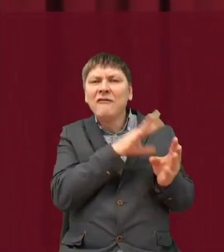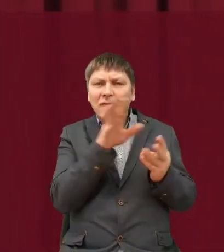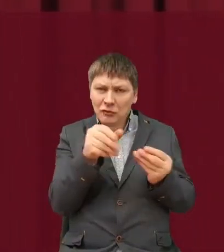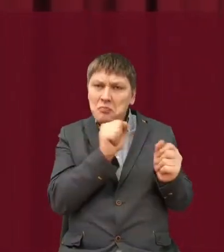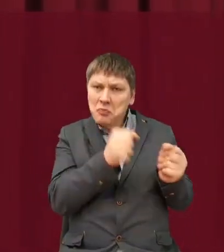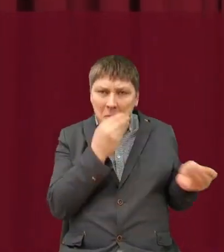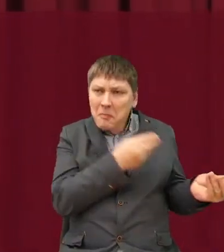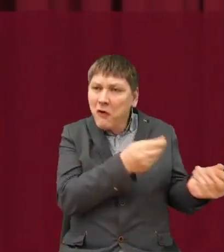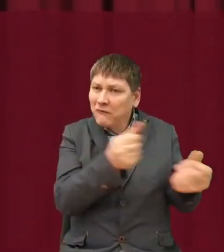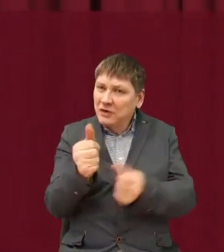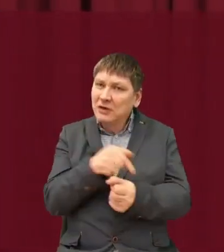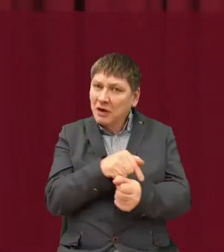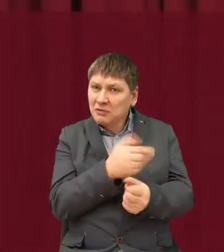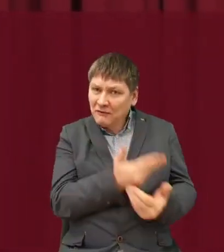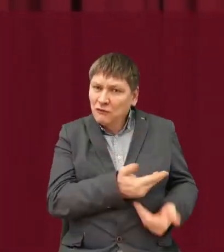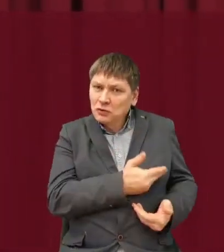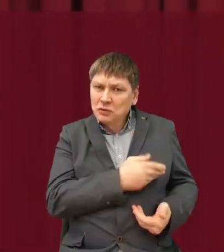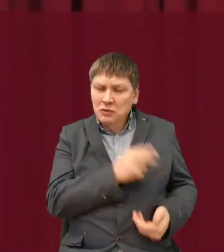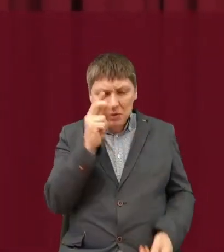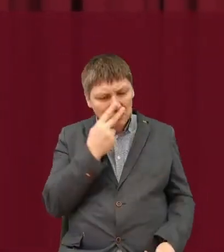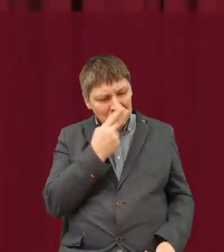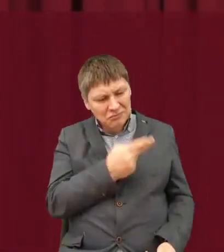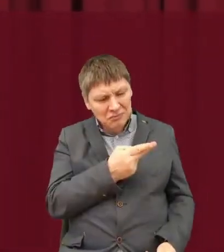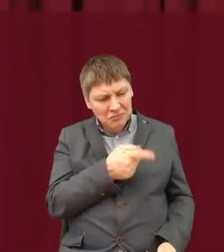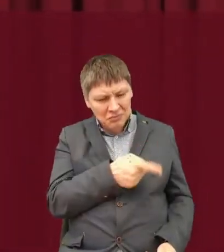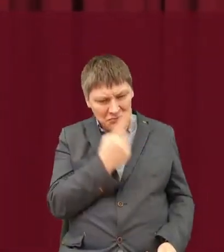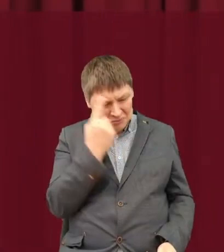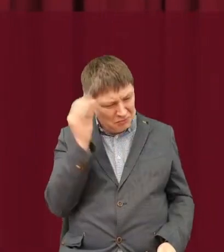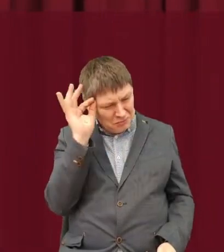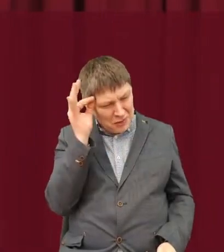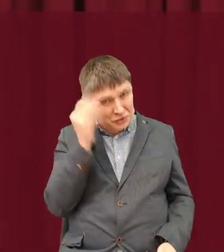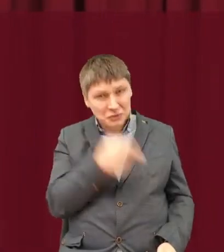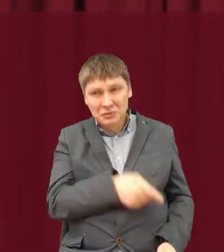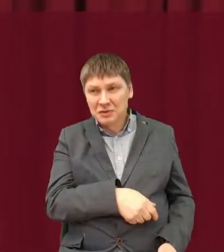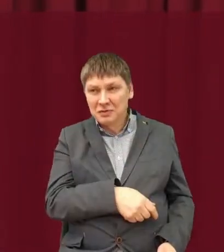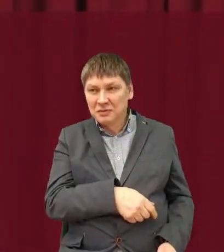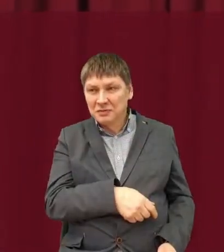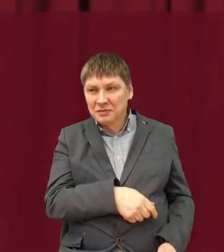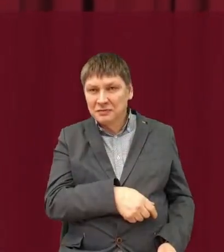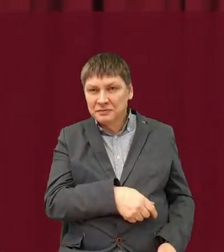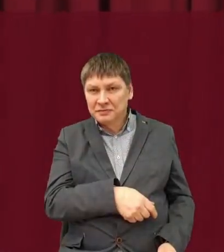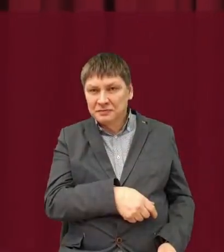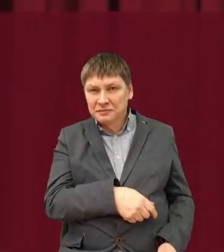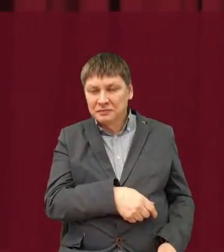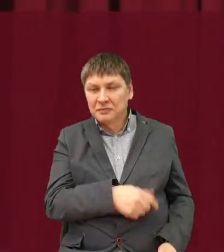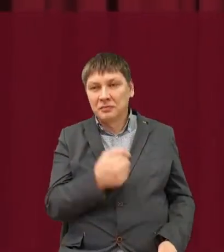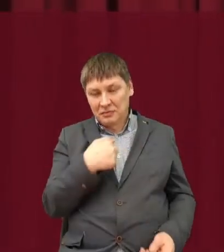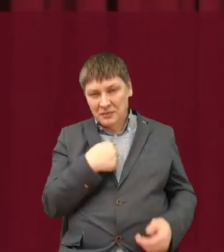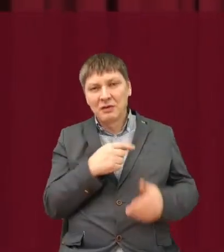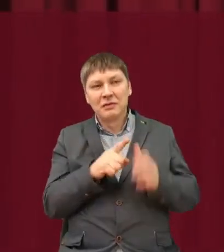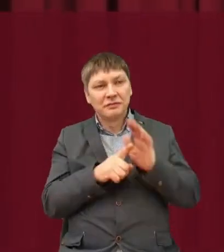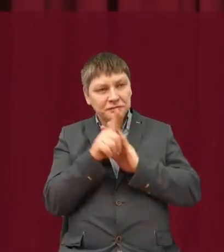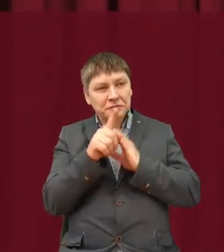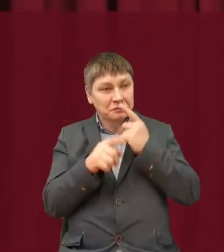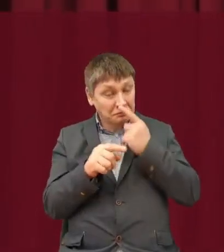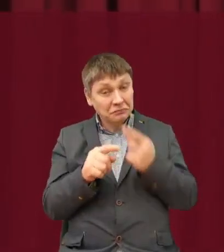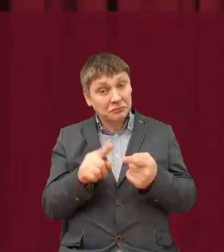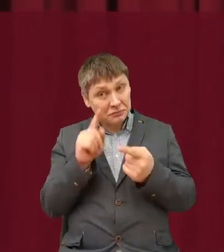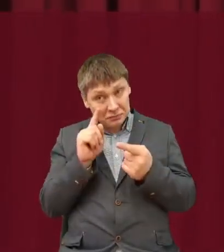и Бог смотря на это говорит безумным я сознательно начал вот с этого пункта